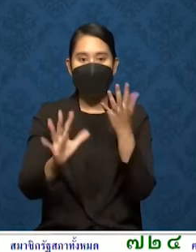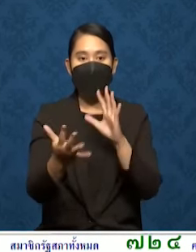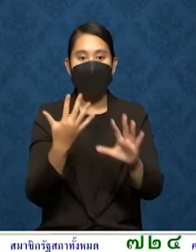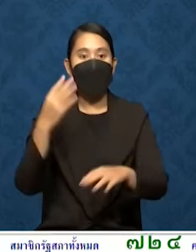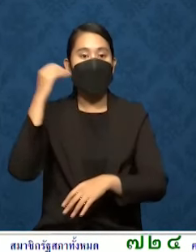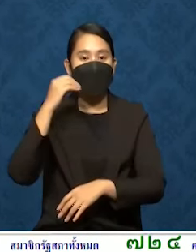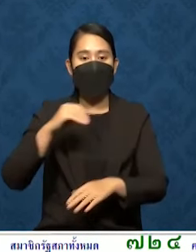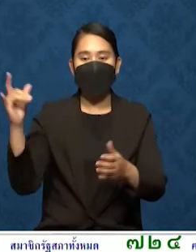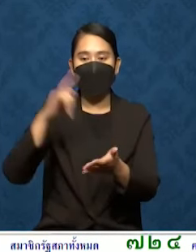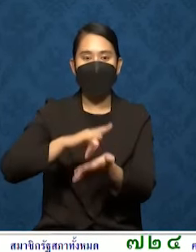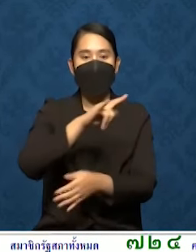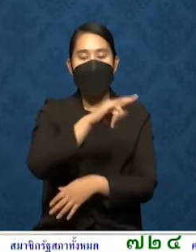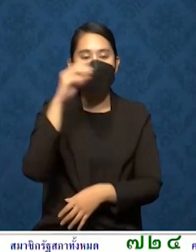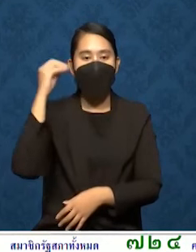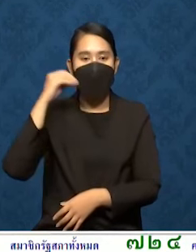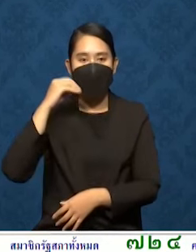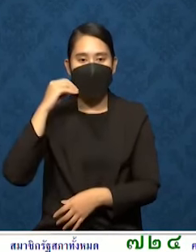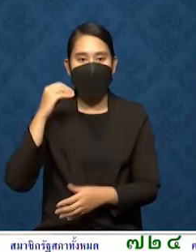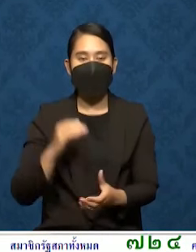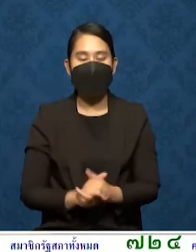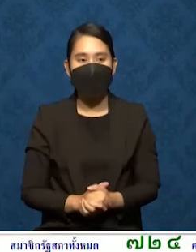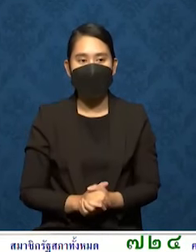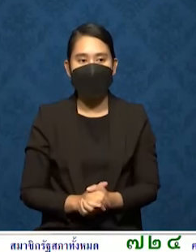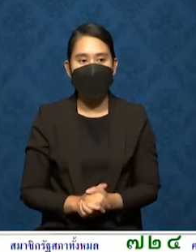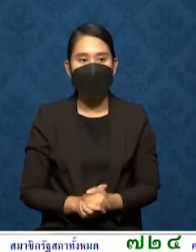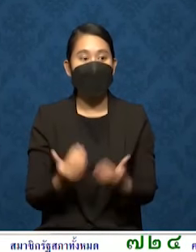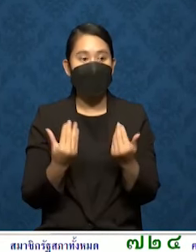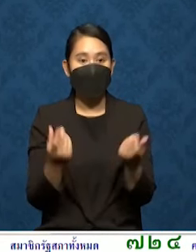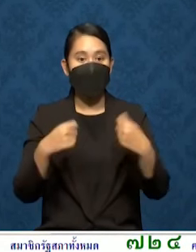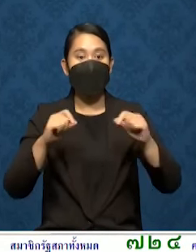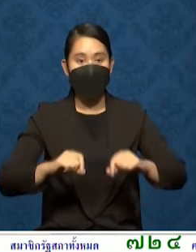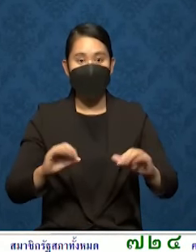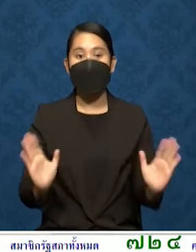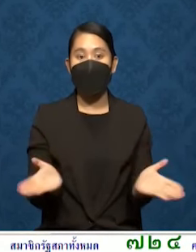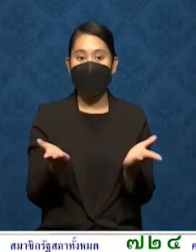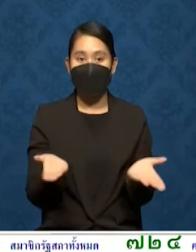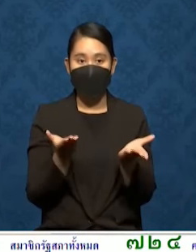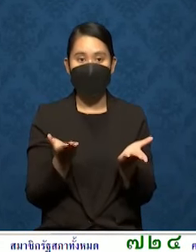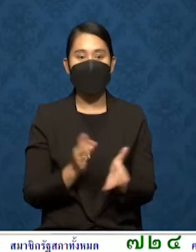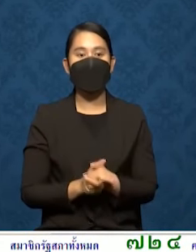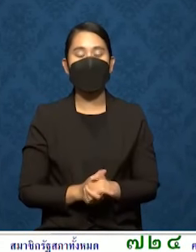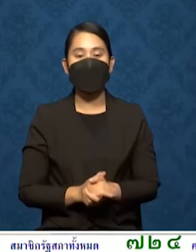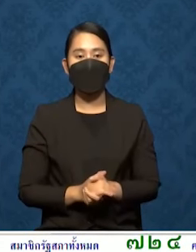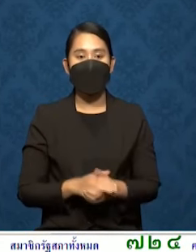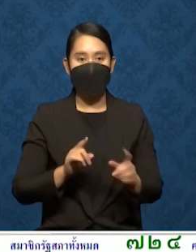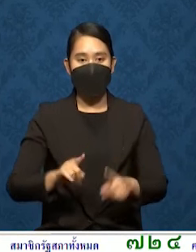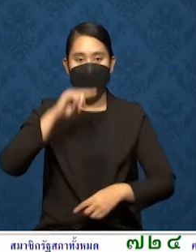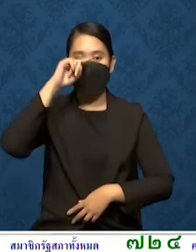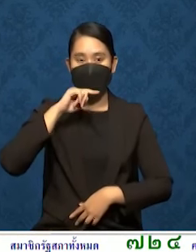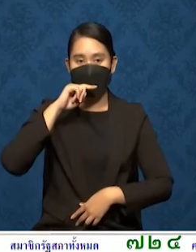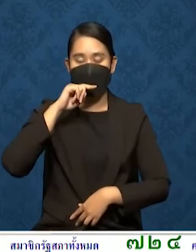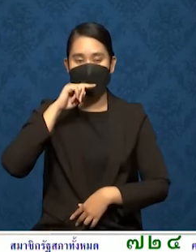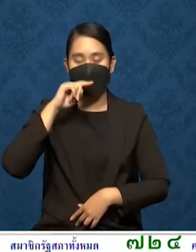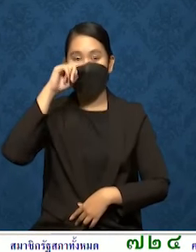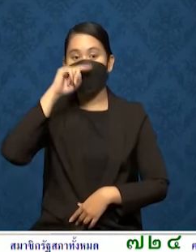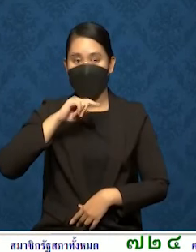างๆดังนั้นผมจึงขอพิธีสารอันนี้ก็ขอสนับสนุนแต่ขอให้ในเมืองไทยเนี่ยข